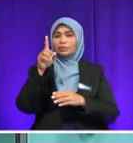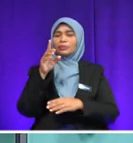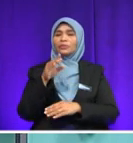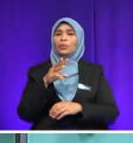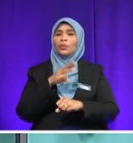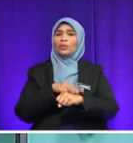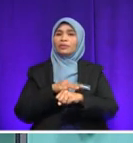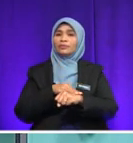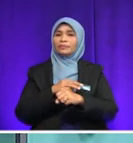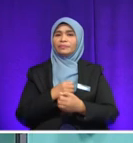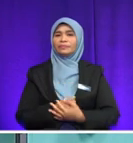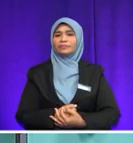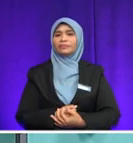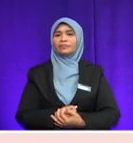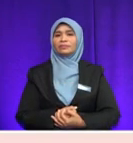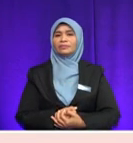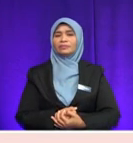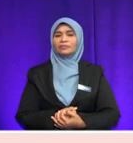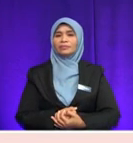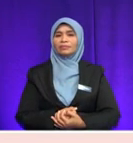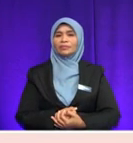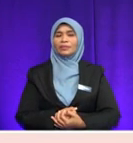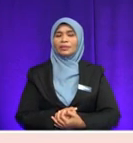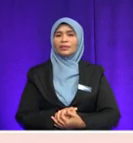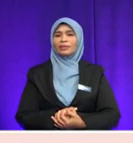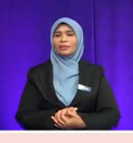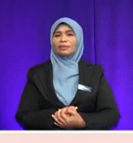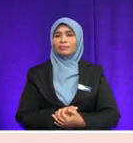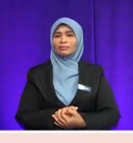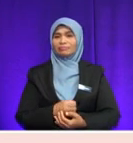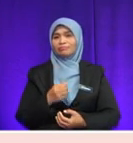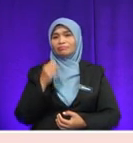boleh sebut semula akhir Nah apa dia